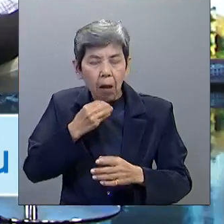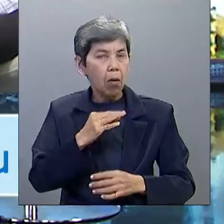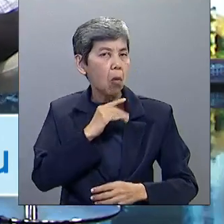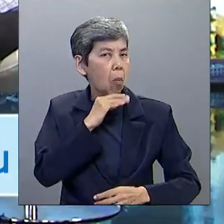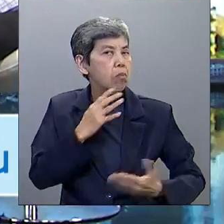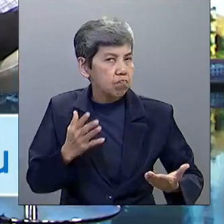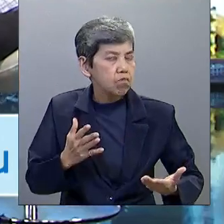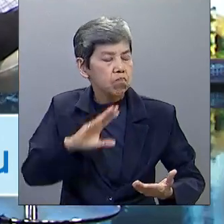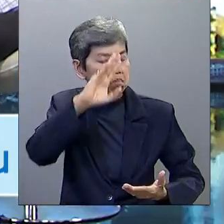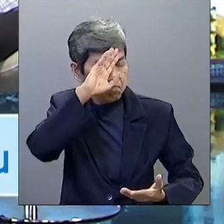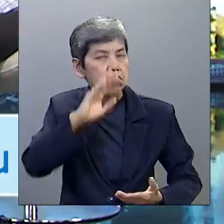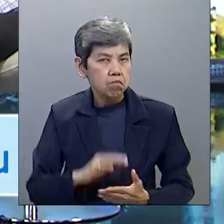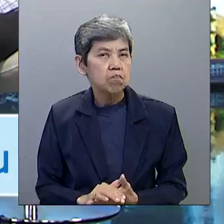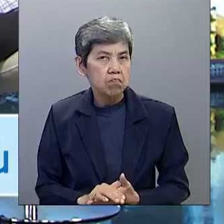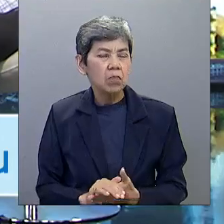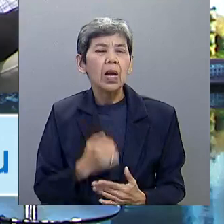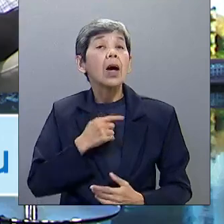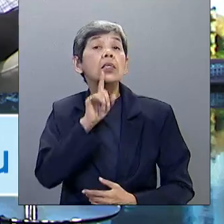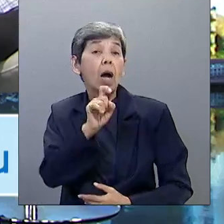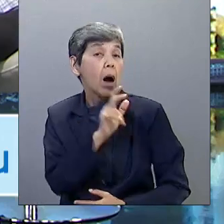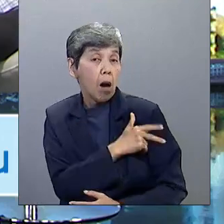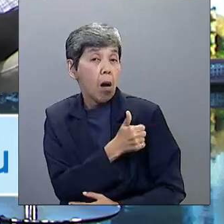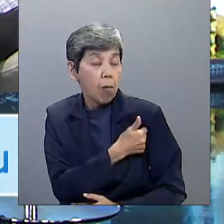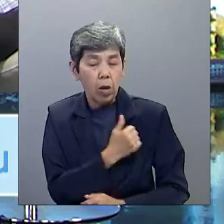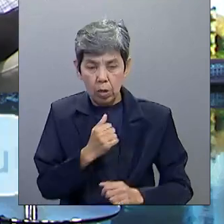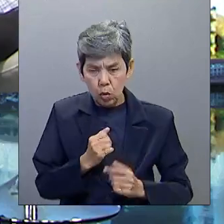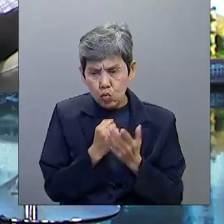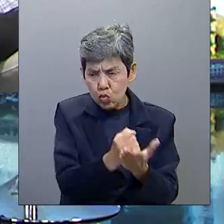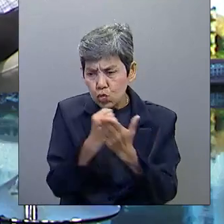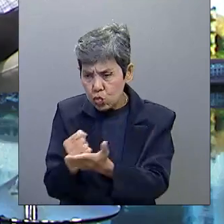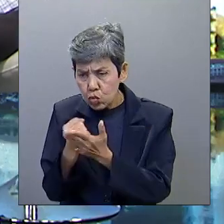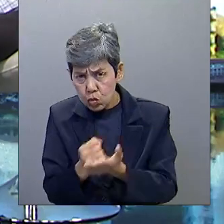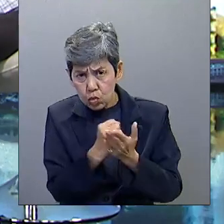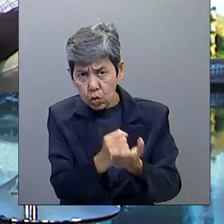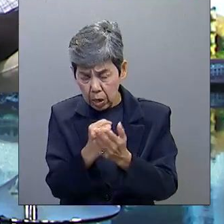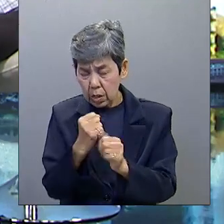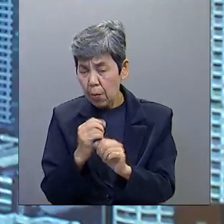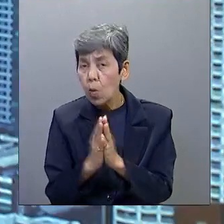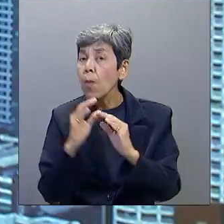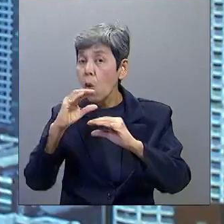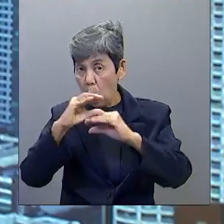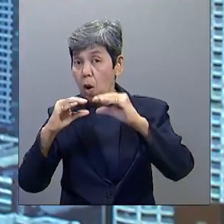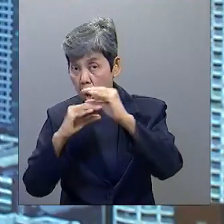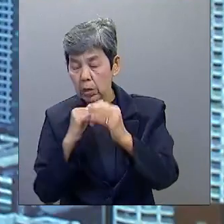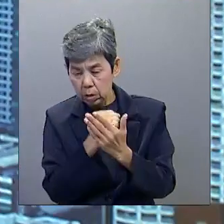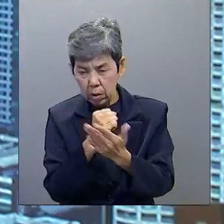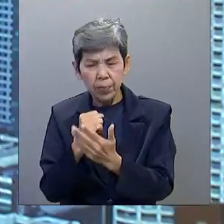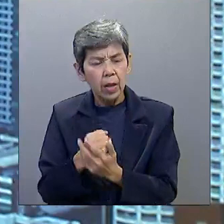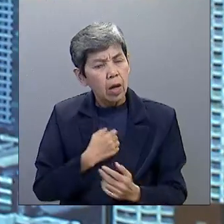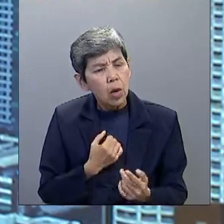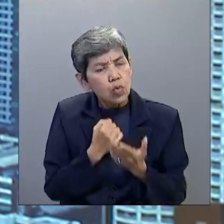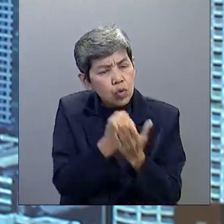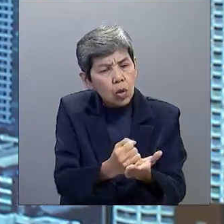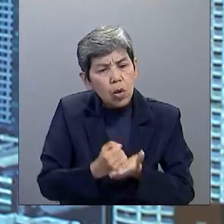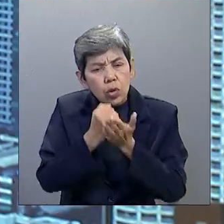าถามคุณหมอบ้างค่ะคุณหมอคะจากที่มีการลงโครงการสุขภาวะข้างถนนเนี่ยค่ะคุณหมอเรื่องของการไปช่วย